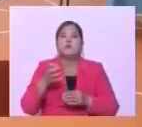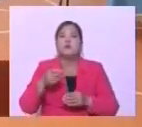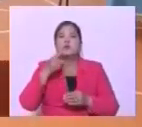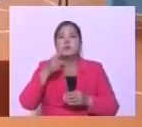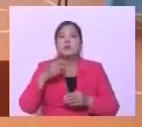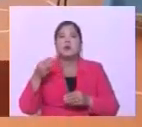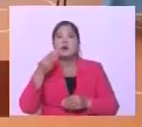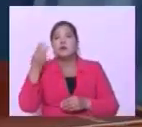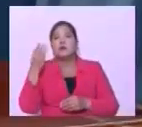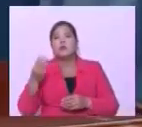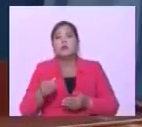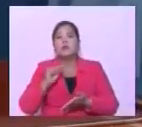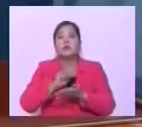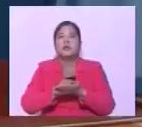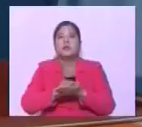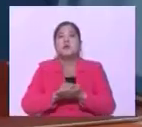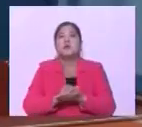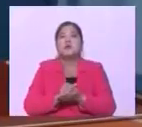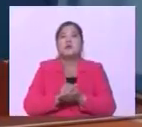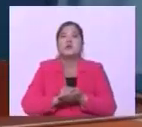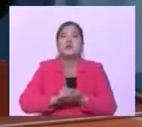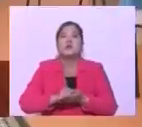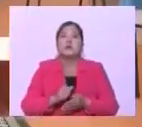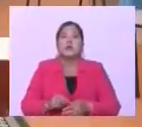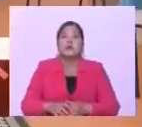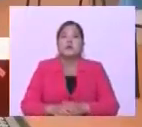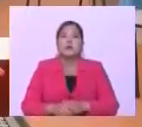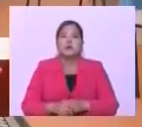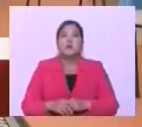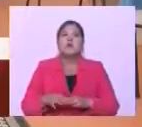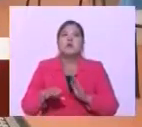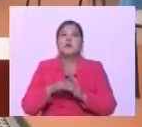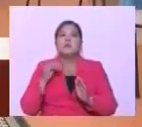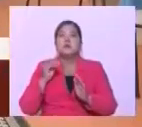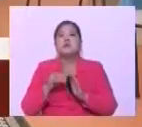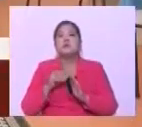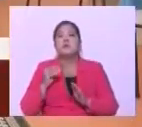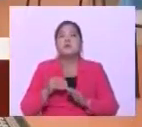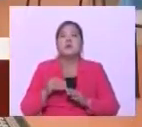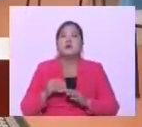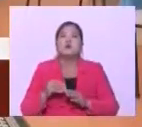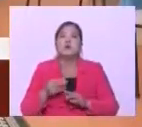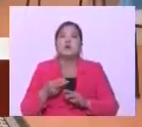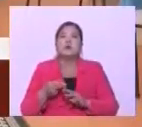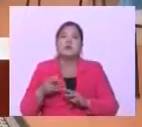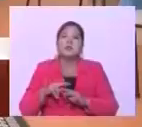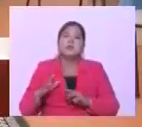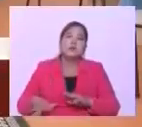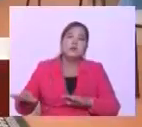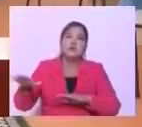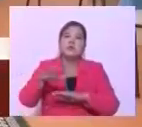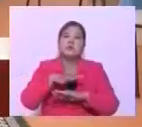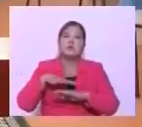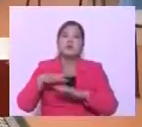ішінде оның 300-ге жуығы келіп таңдауларын жасаған. Референдумның әрине еліміз үшін маңызды, және референдумды